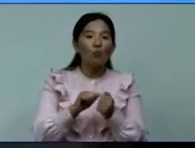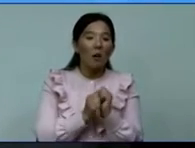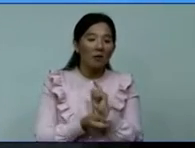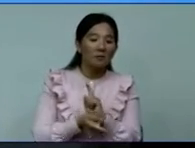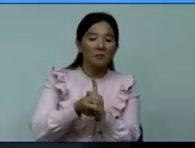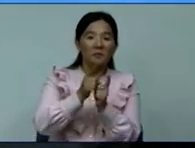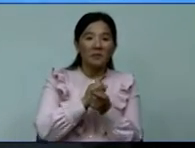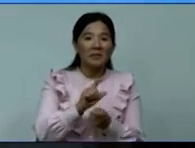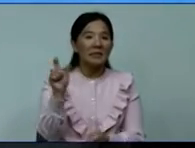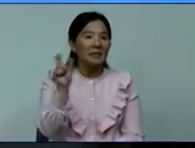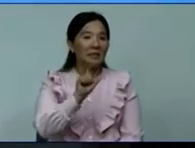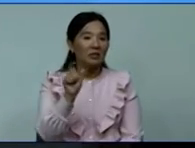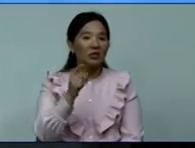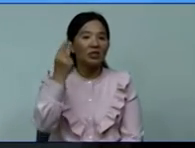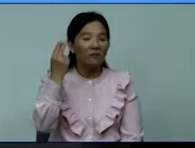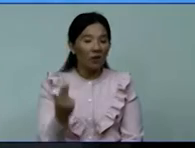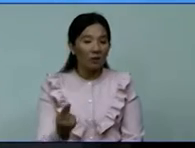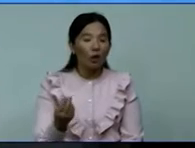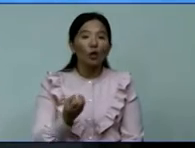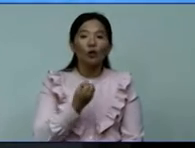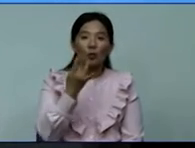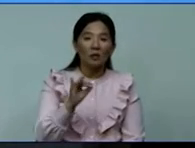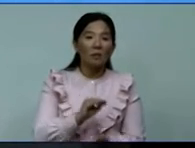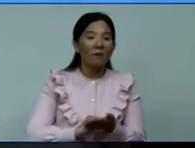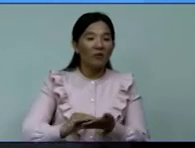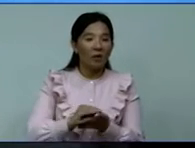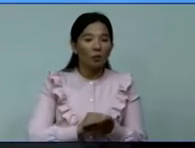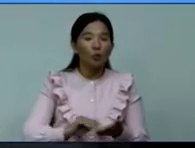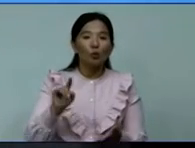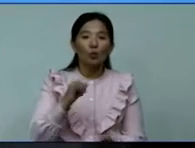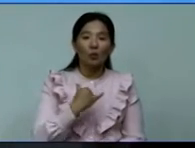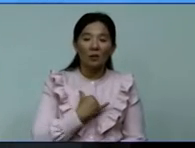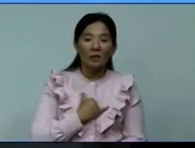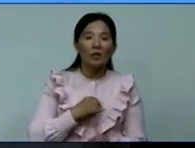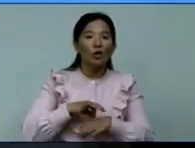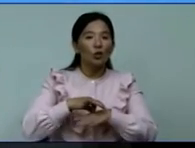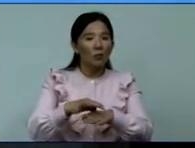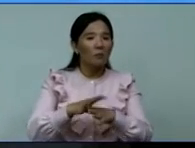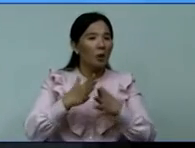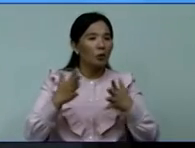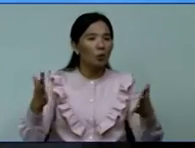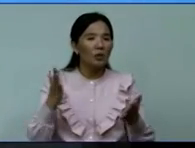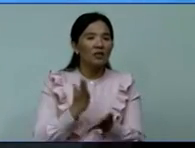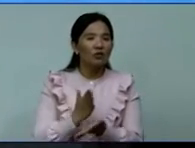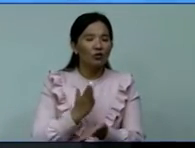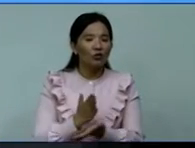на синий. То есть еще раз повторимся, что у нас идет большое содержание